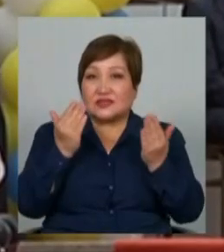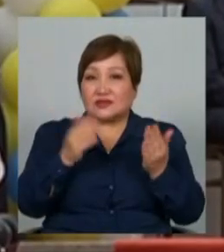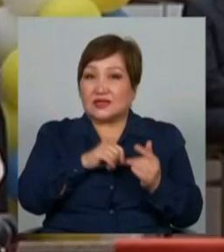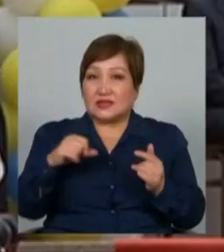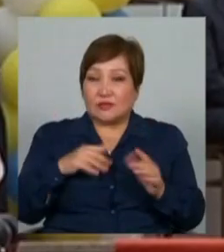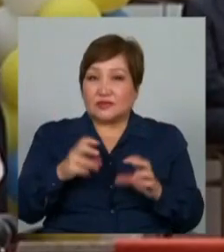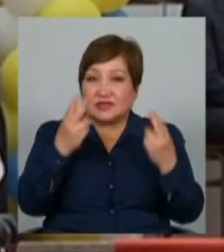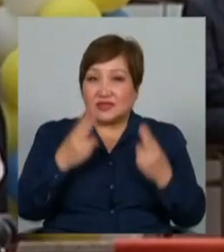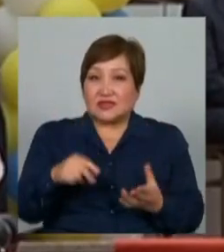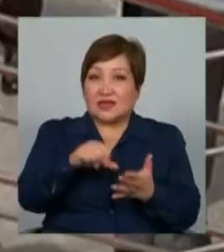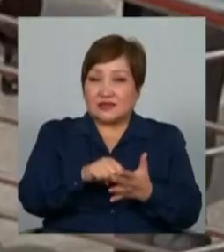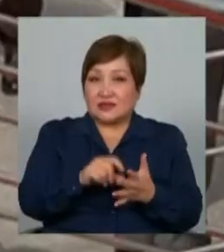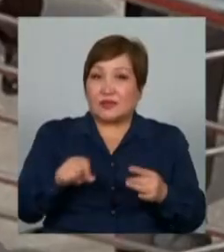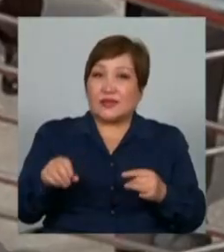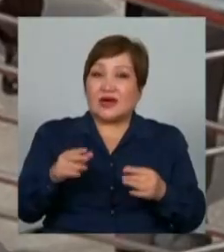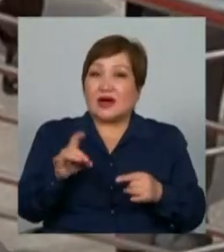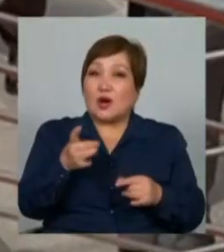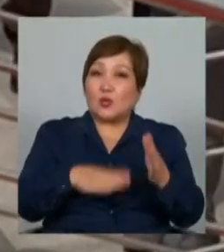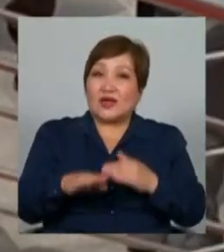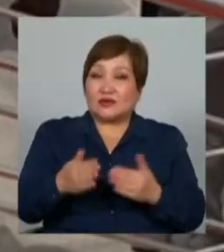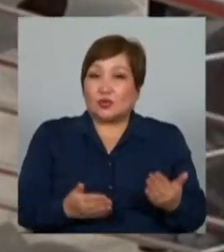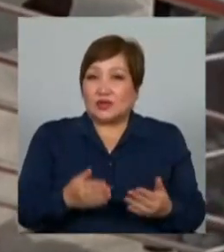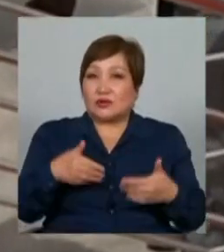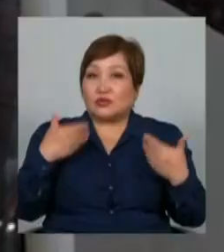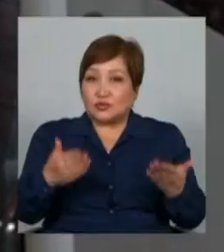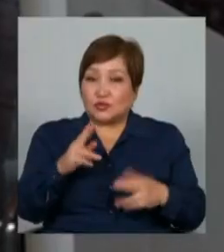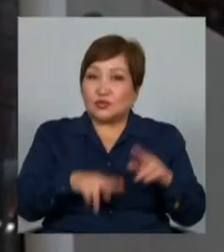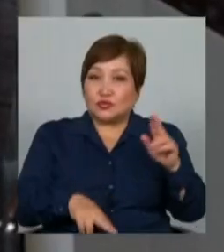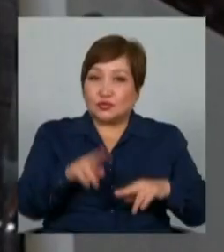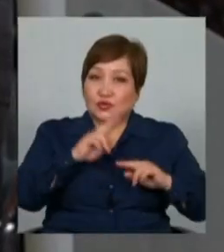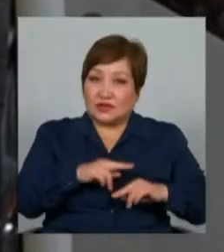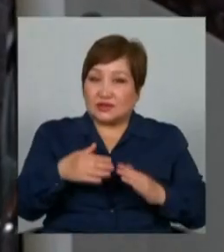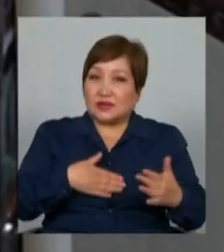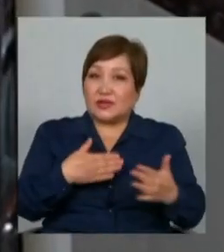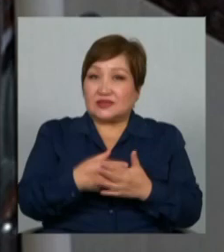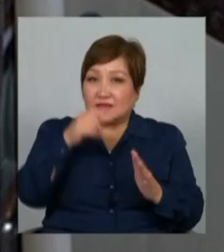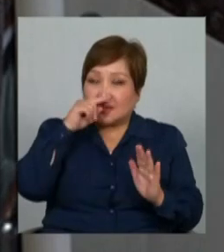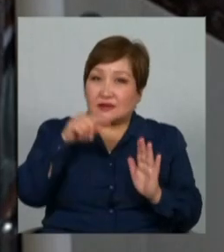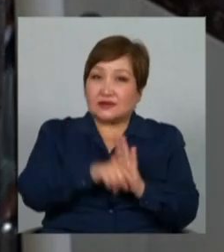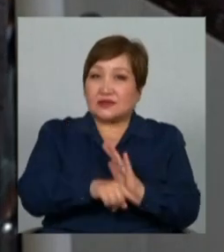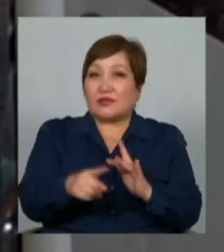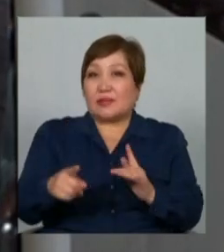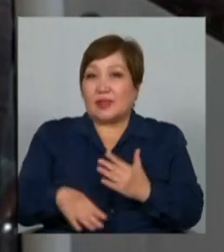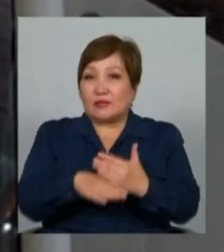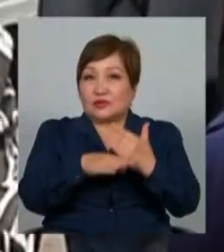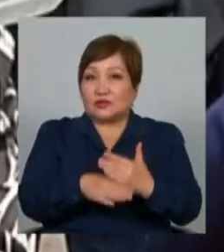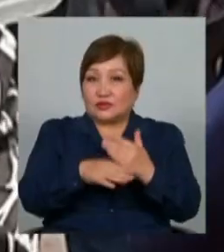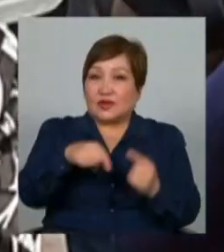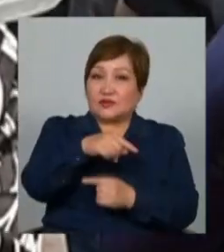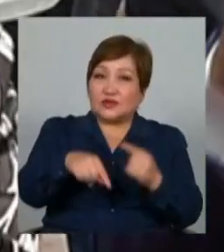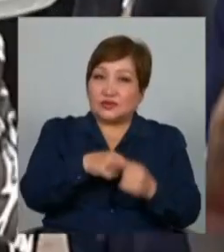аудан тұрғындарын құттықтады. Сонымен бірге құрылыс жұмыстарына белсене араласып демеушілік жасаған кәсіпкерлерге алғысын айтты.